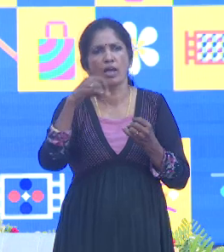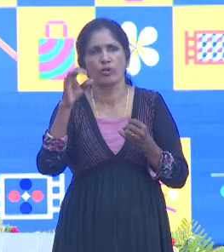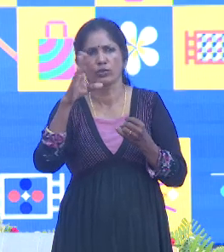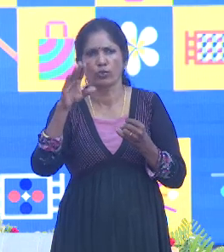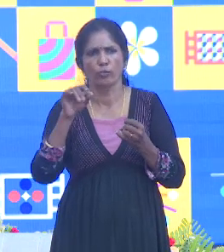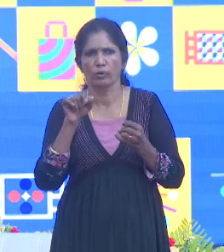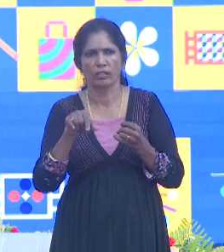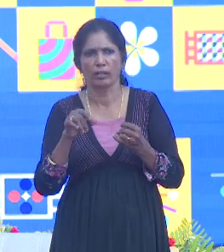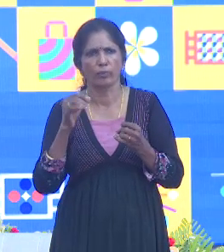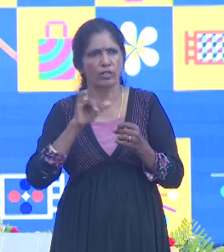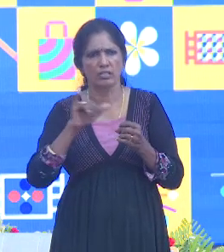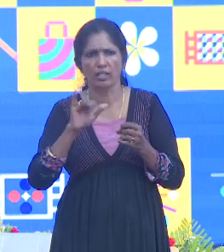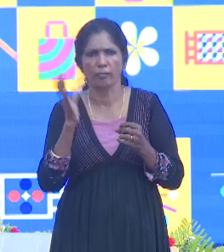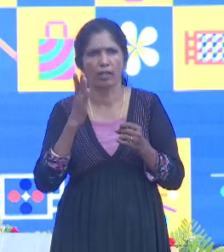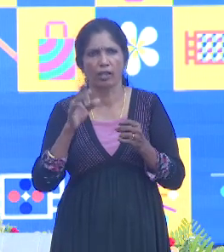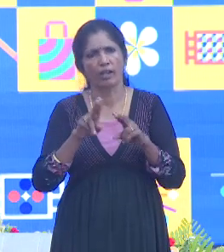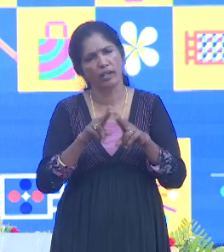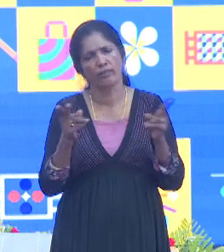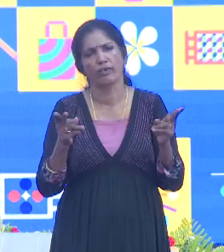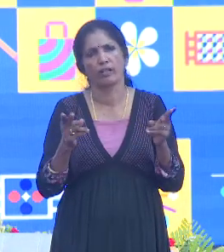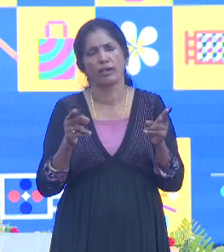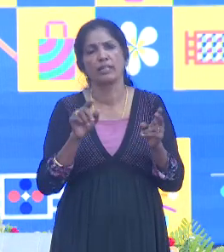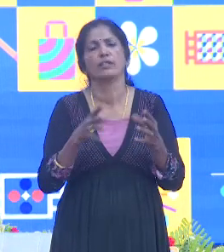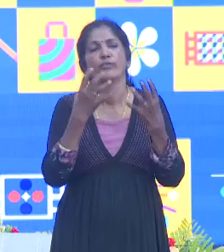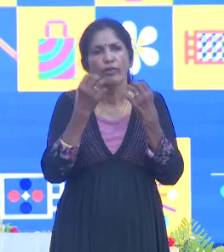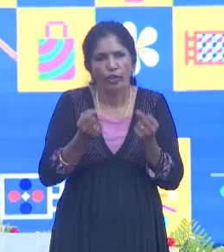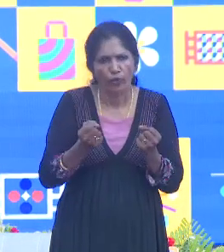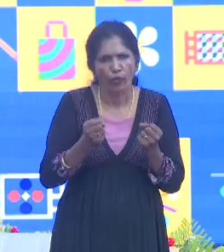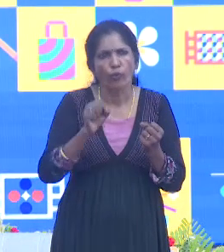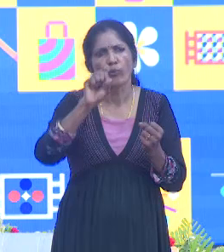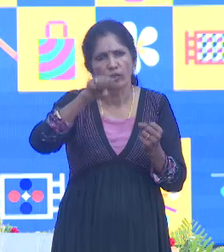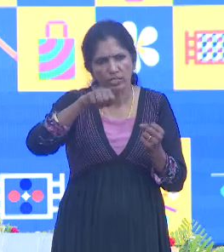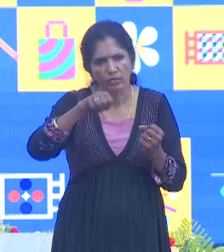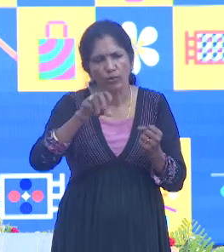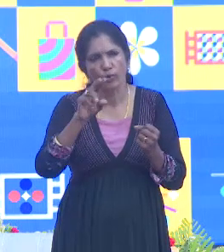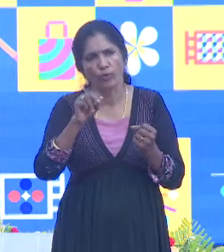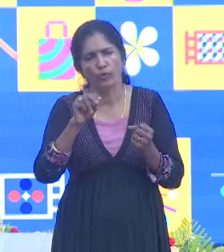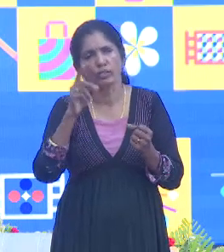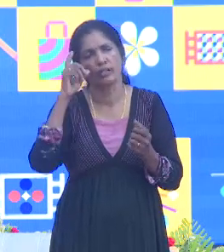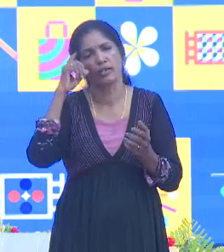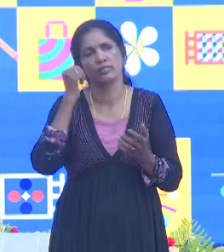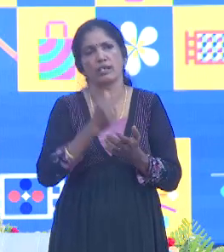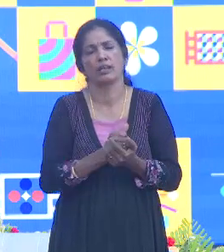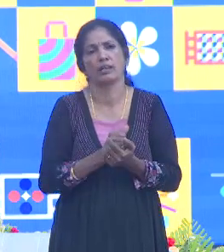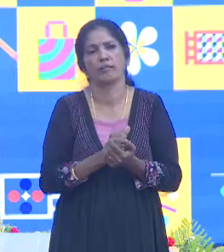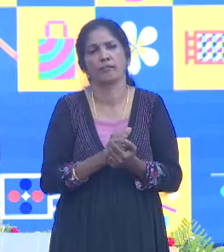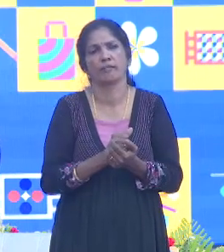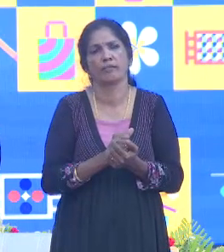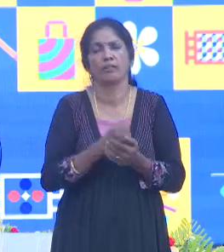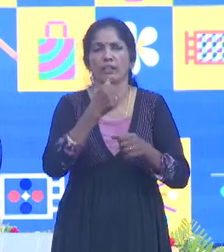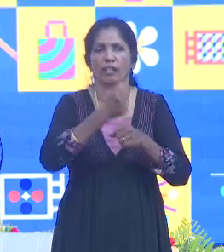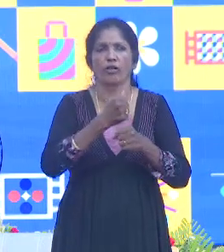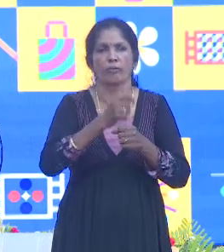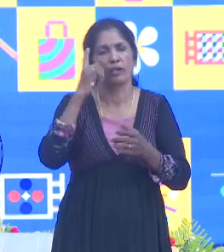അനുസരിച്ചല്ലോ ഇന്നത്തെ സാഹചര്യം നിലനിൽക്കുന്നത്. അത് വേണമോ, എങ്ങനെയാണ് അതിൽ മാറ്റം വരുത്തേണ്ടുന്നത് എന്നത് ആവശ്യമായ